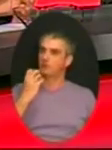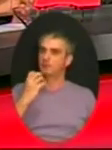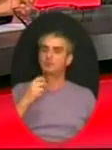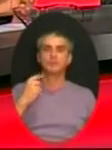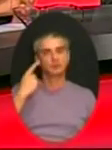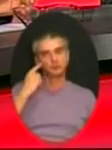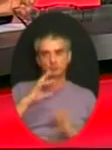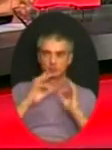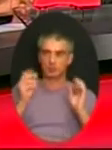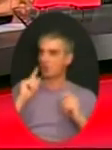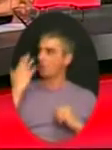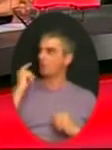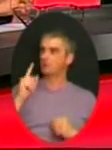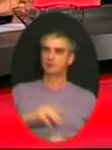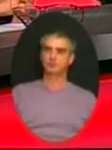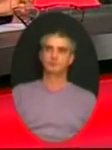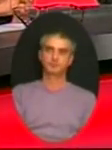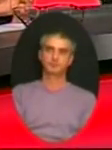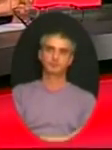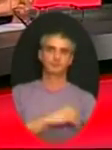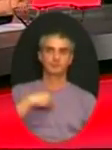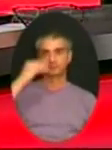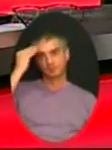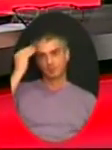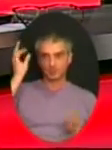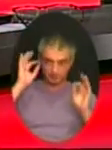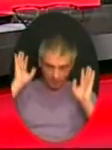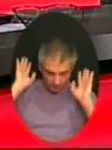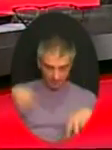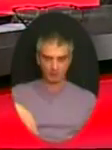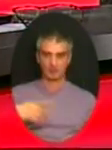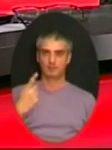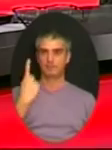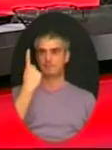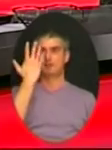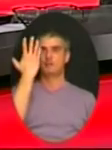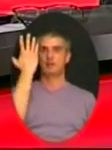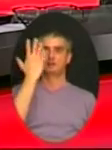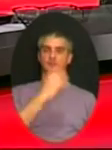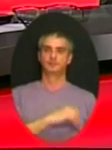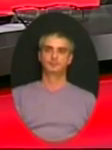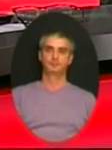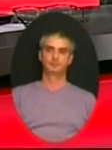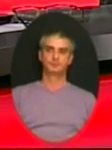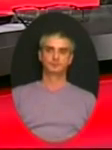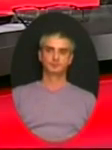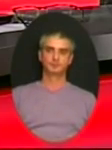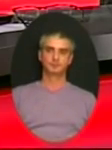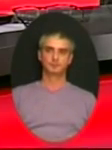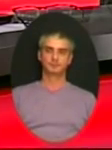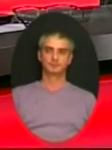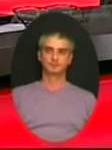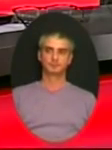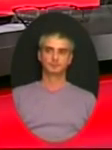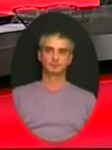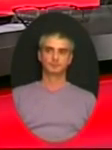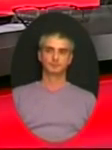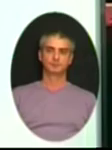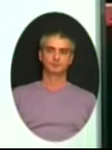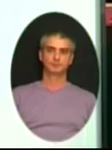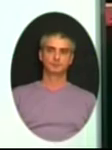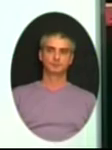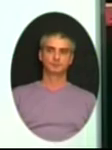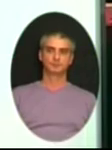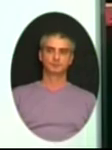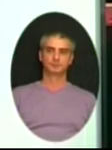חתימות. לדעתי בתחילת המושב היה. אם אני... כמה שאני זוכרת. אז בכלל. אז בכלל. אז בכלל. אז בכלל. אז יש לכם את אז רק מילה